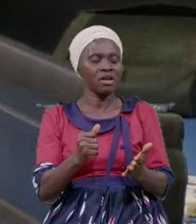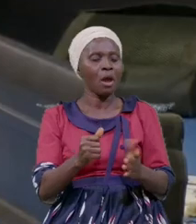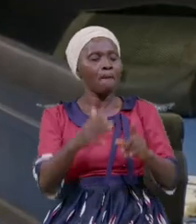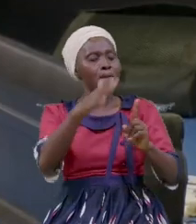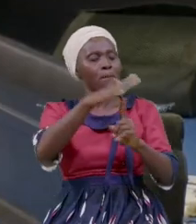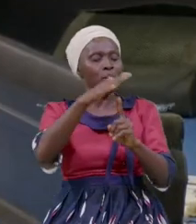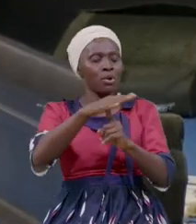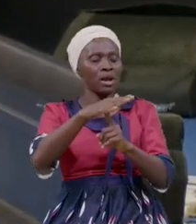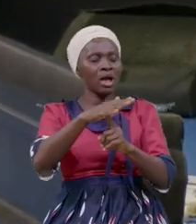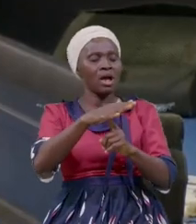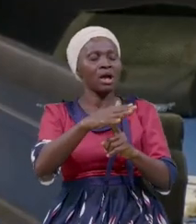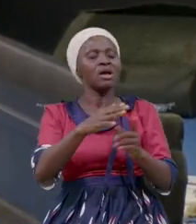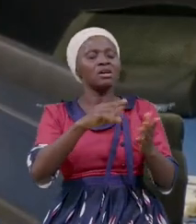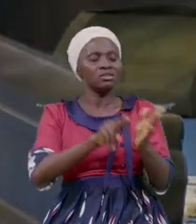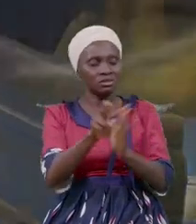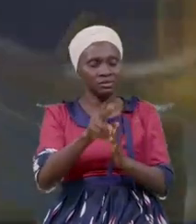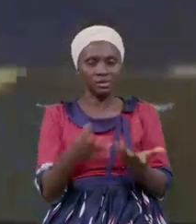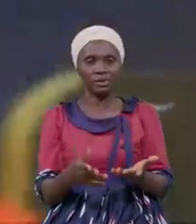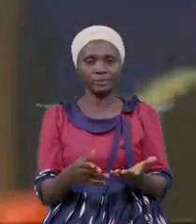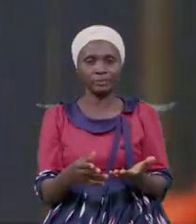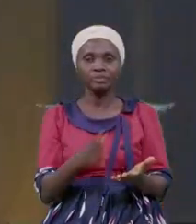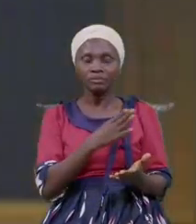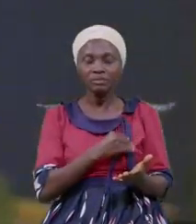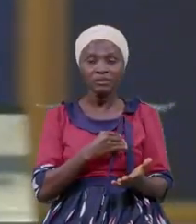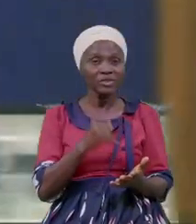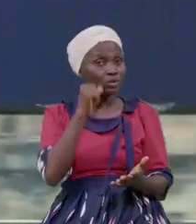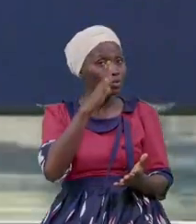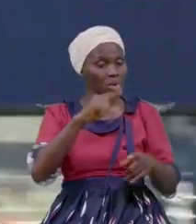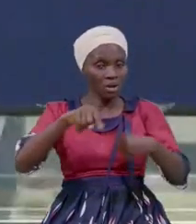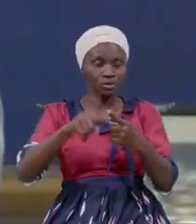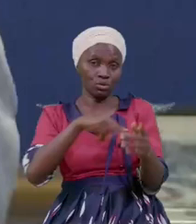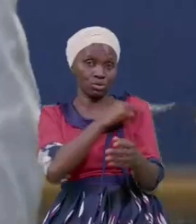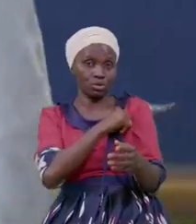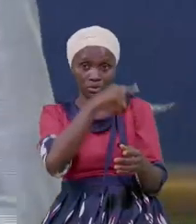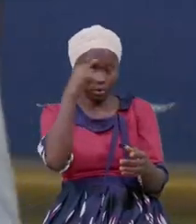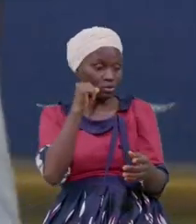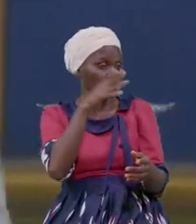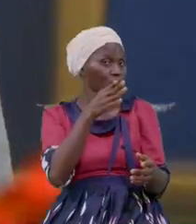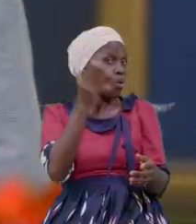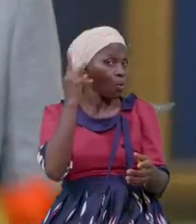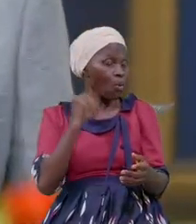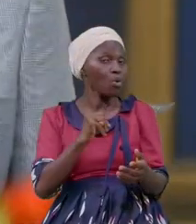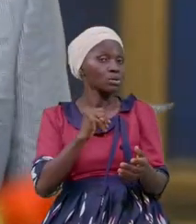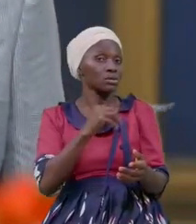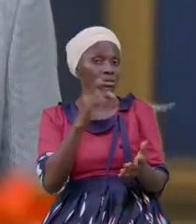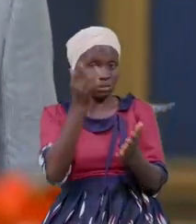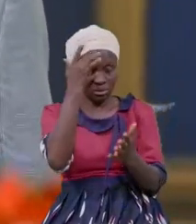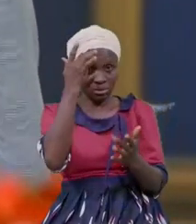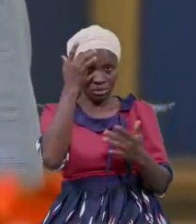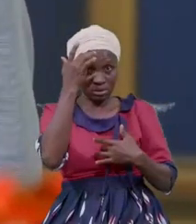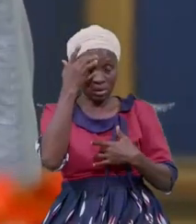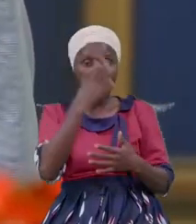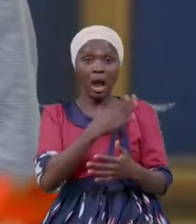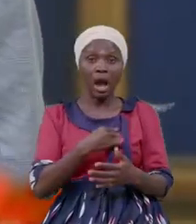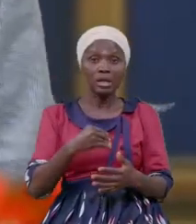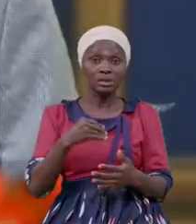elle est allé à l'hôpital parce qu'elle était malade et les docteurs lui ont donné 6 mois à